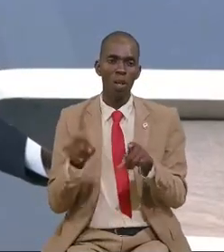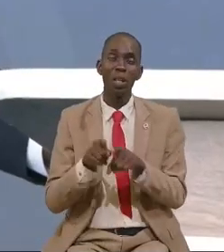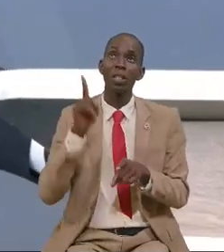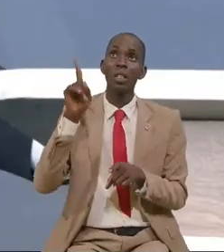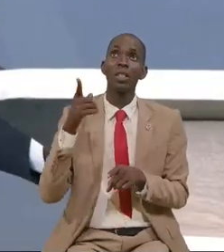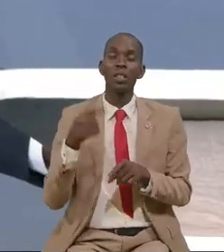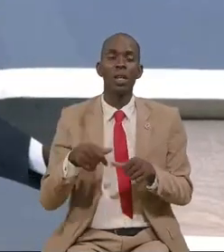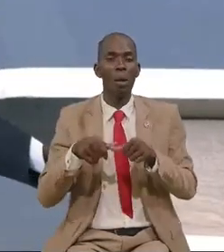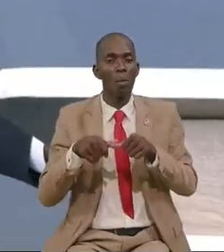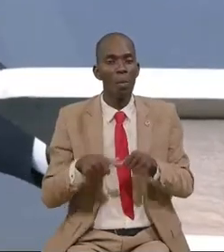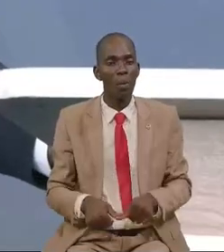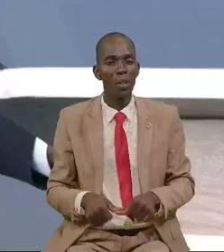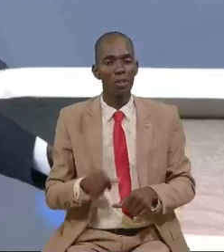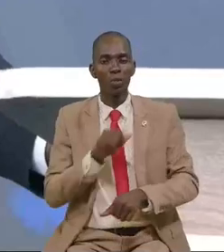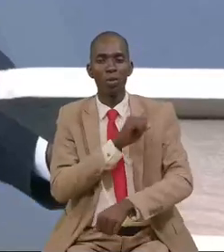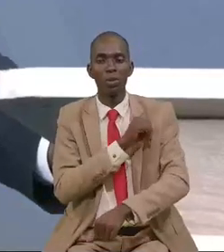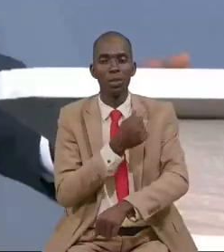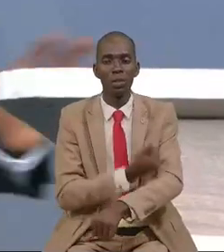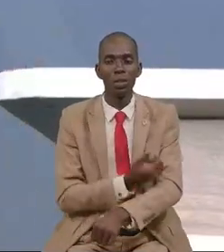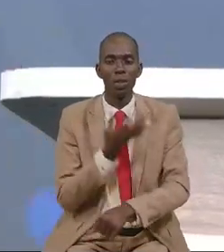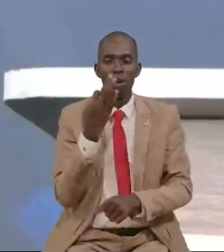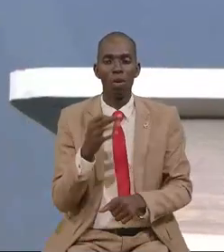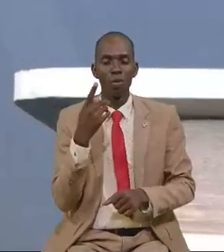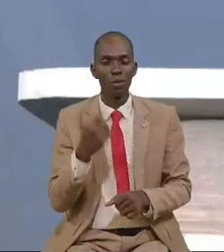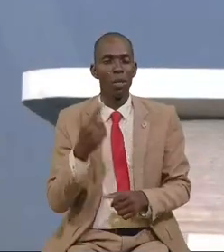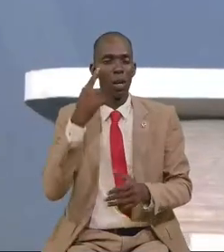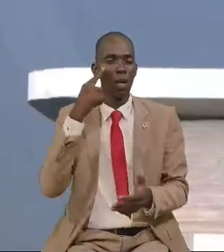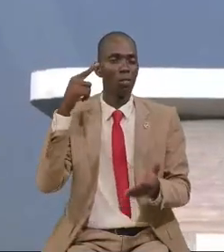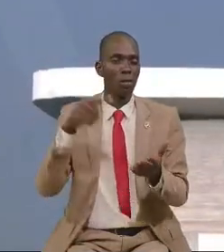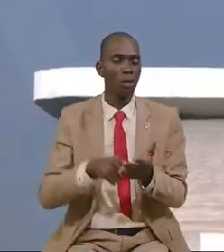L'autorisation permanente du Fils reconnu.